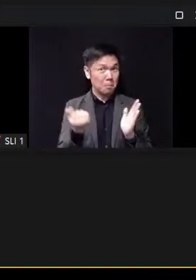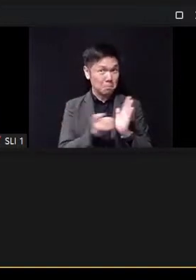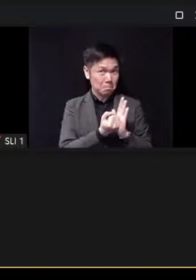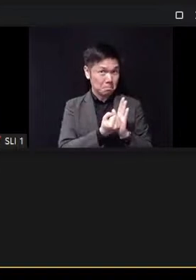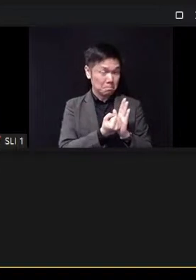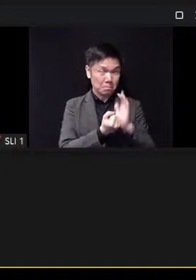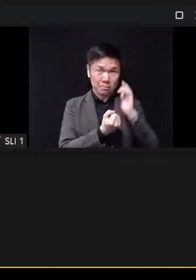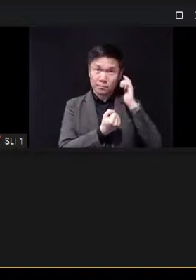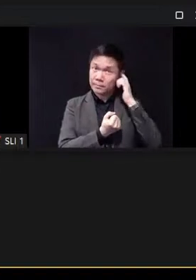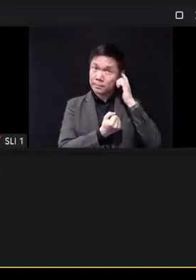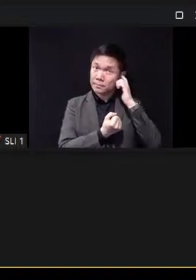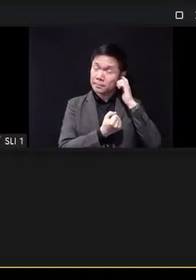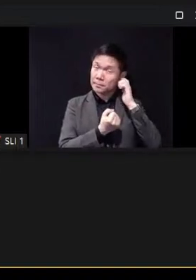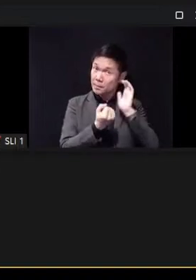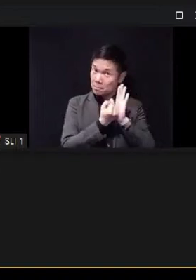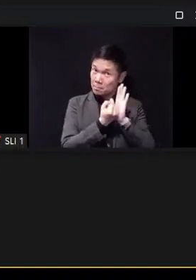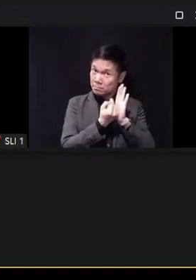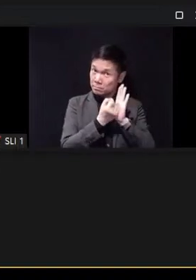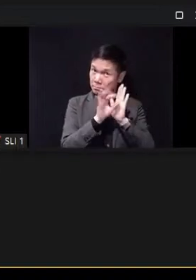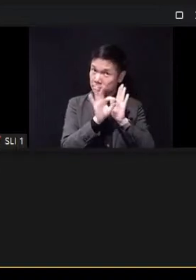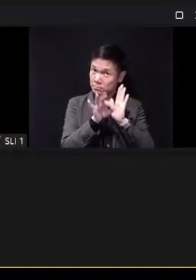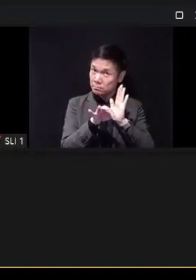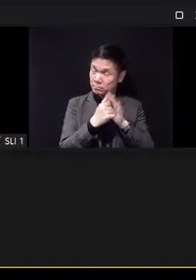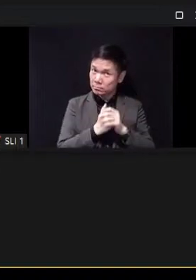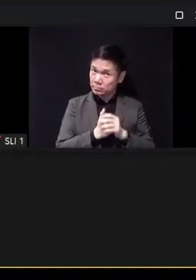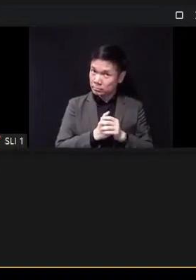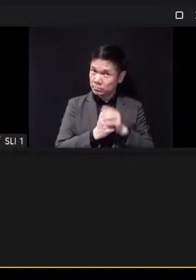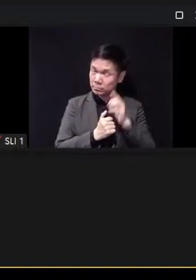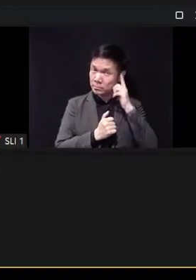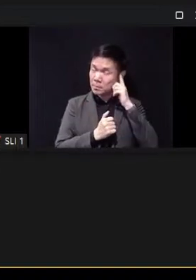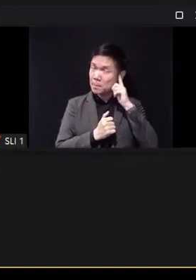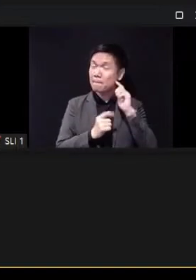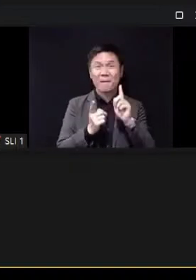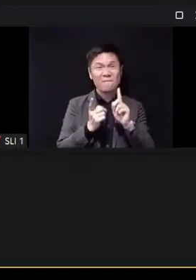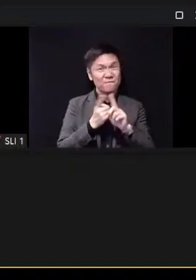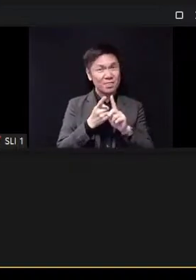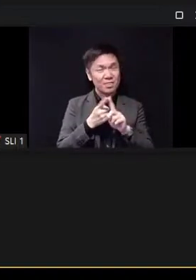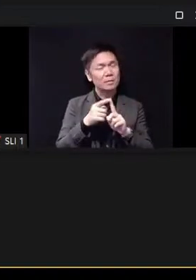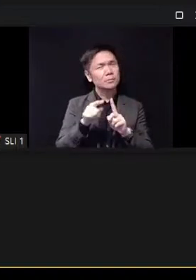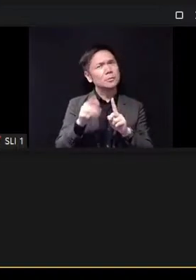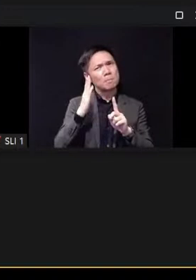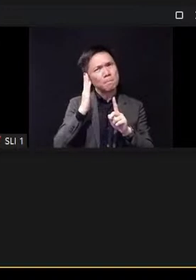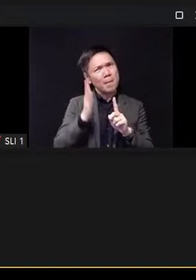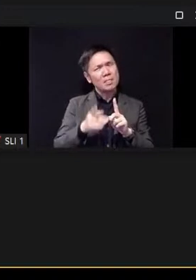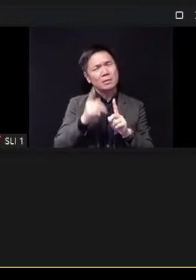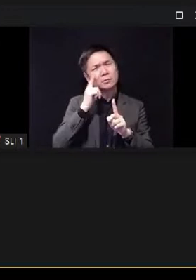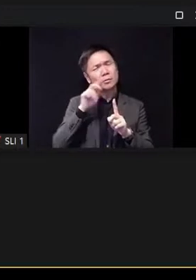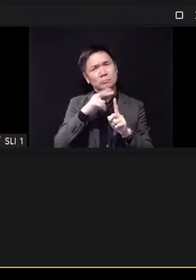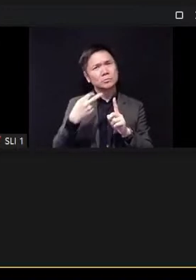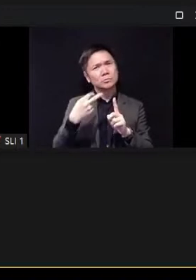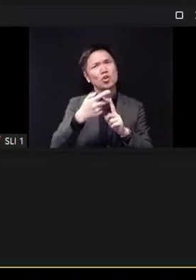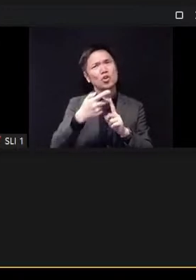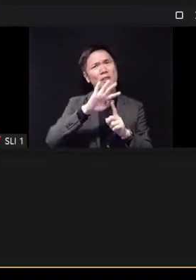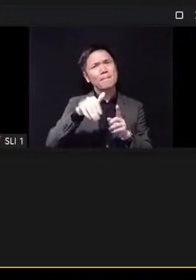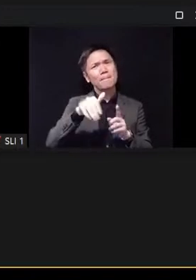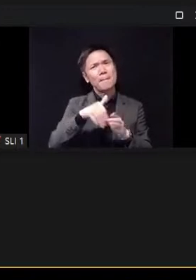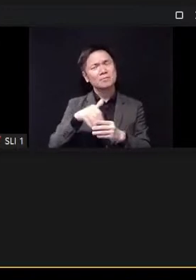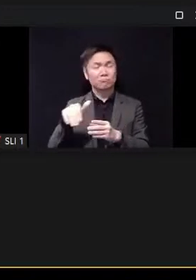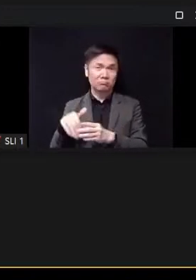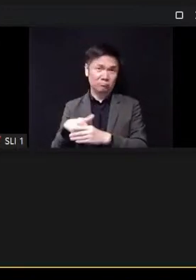должны, конечно, рассматриваться и согласовываться с государствами-членами в рамках подготовительного процесса.